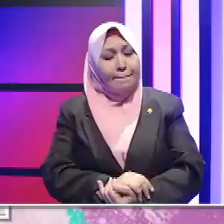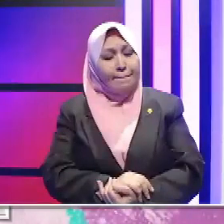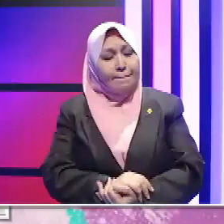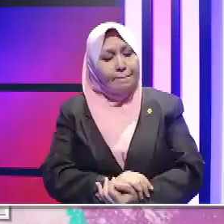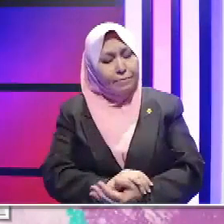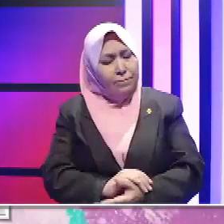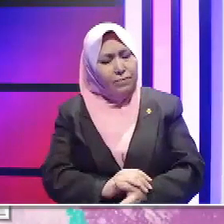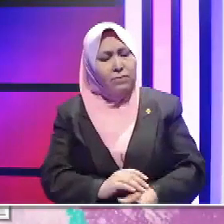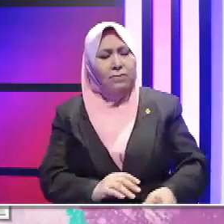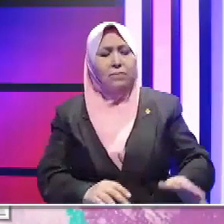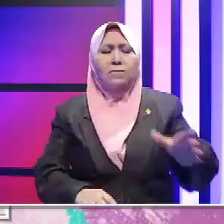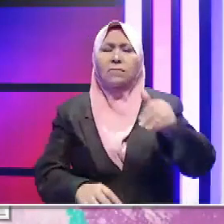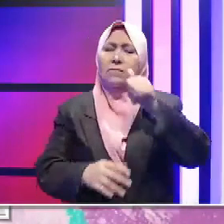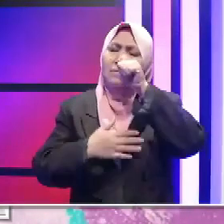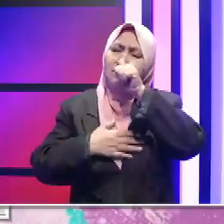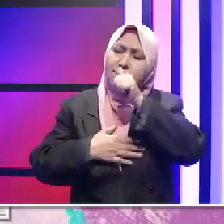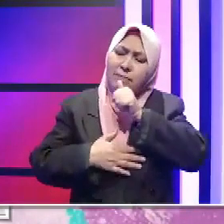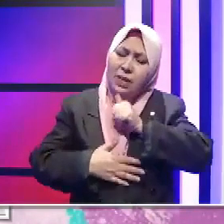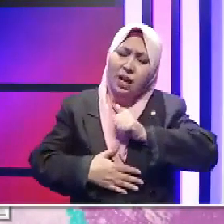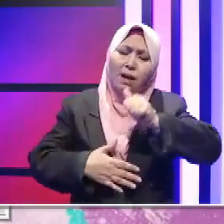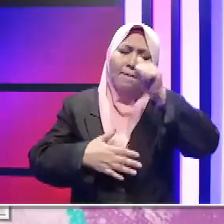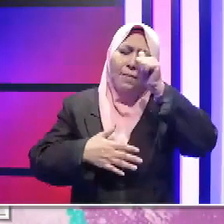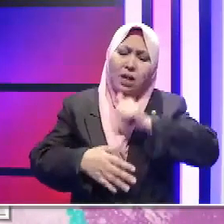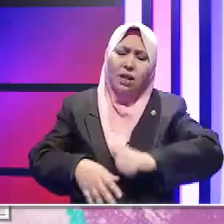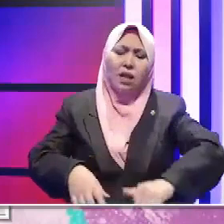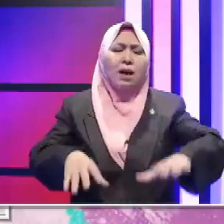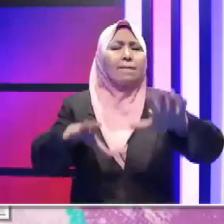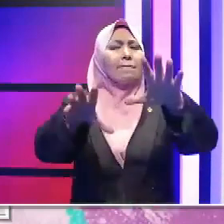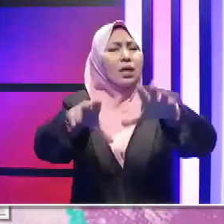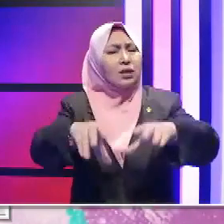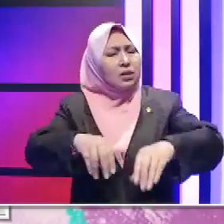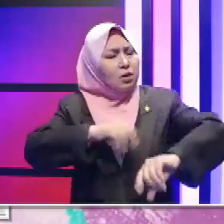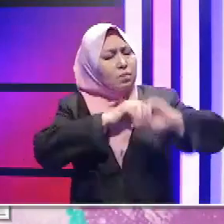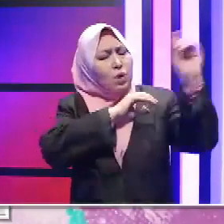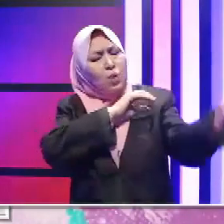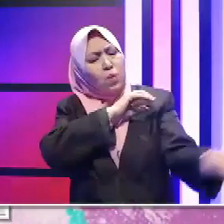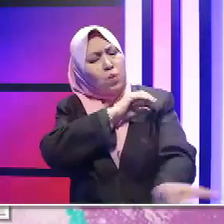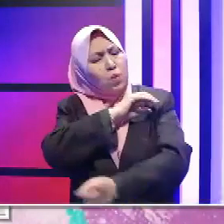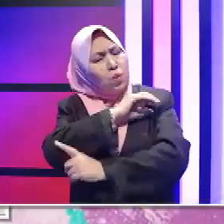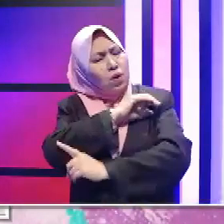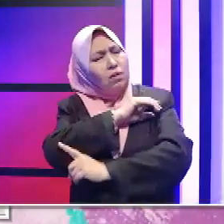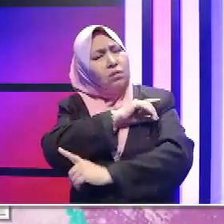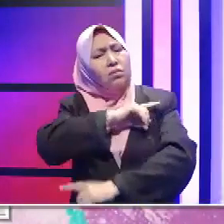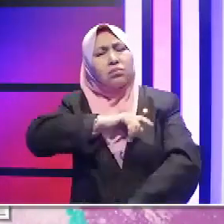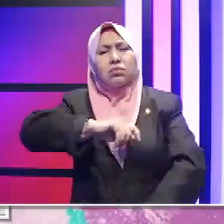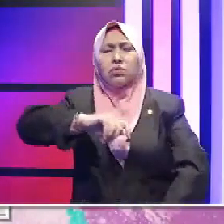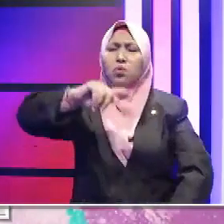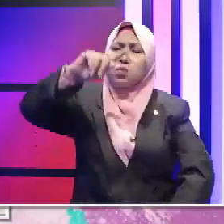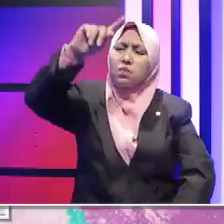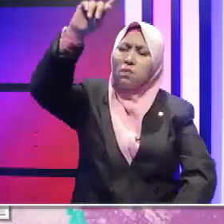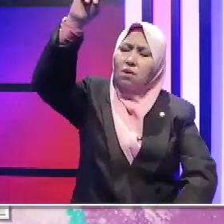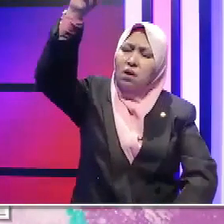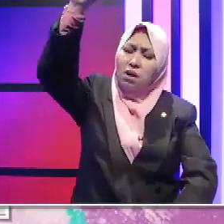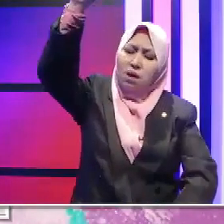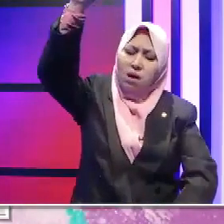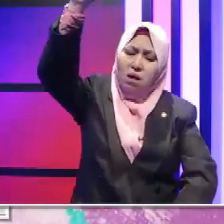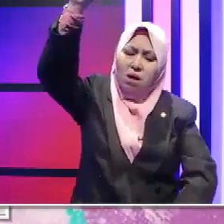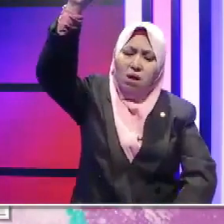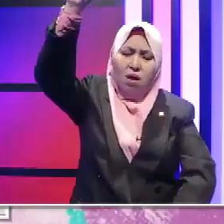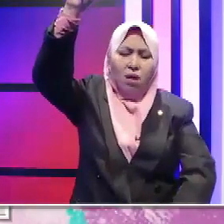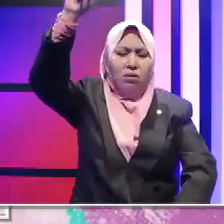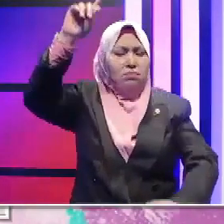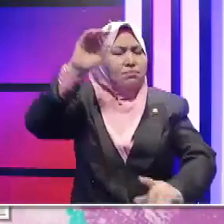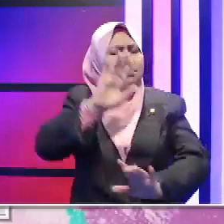Hai songs Dil Life OK Google meong begawai walau